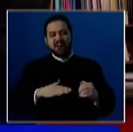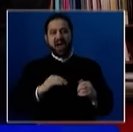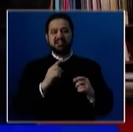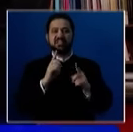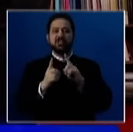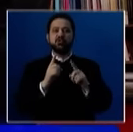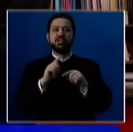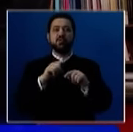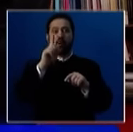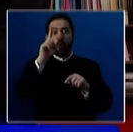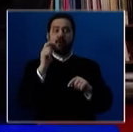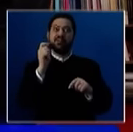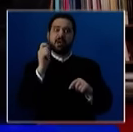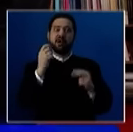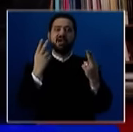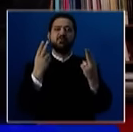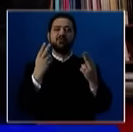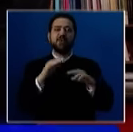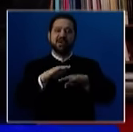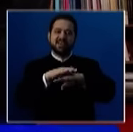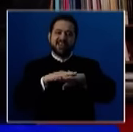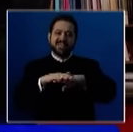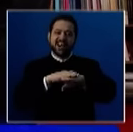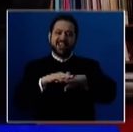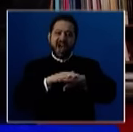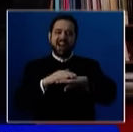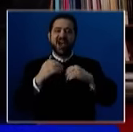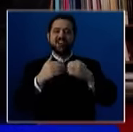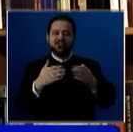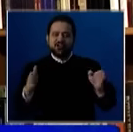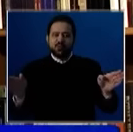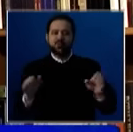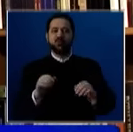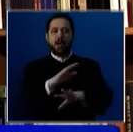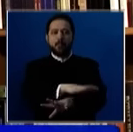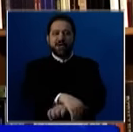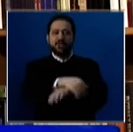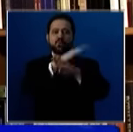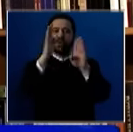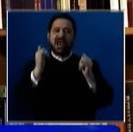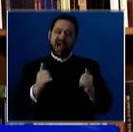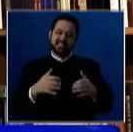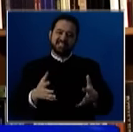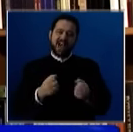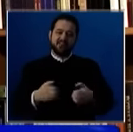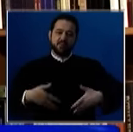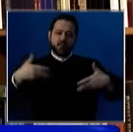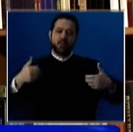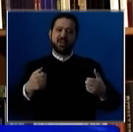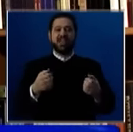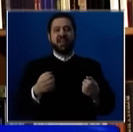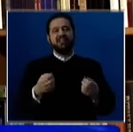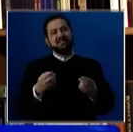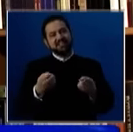valoare terapeutică, și anume iertarea, începutul păcii. Avem astăzi, fraților, bucuria de a-l avea ca invitat